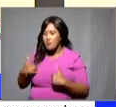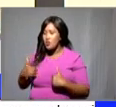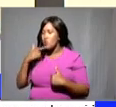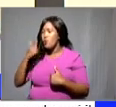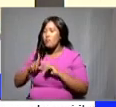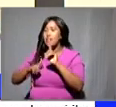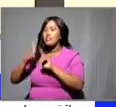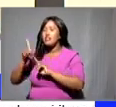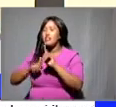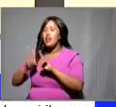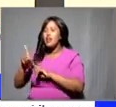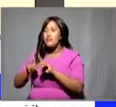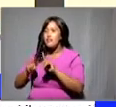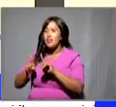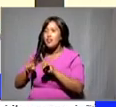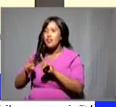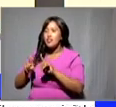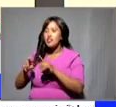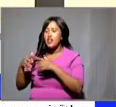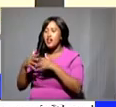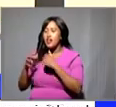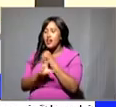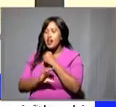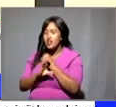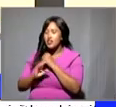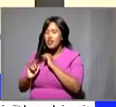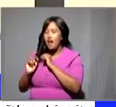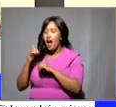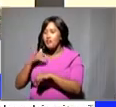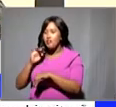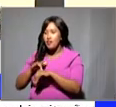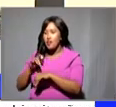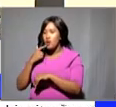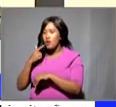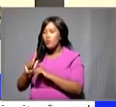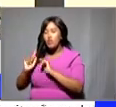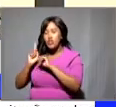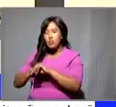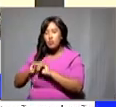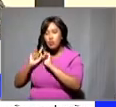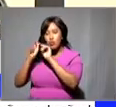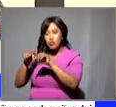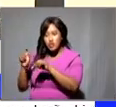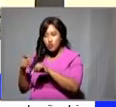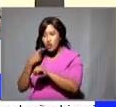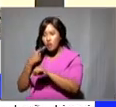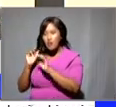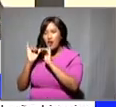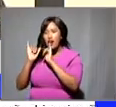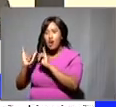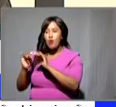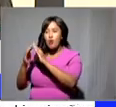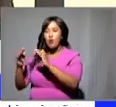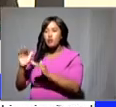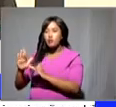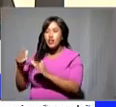na maudu mau ri, kuria kwina murimu ucio ri. Ukeigira turakwira please thie gwa kunyumba uikare